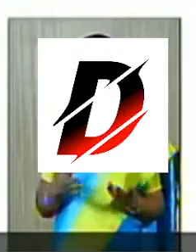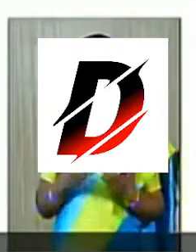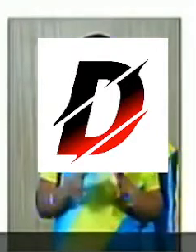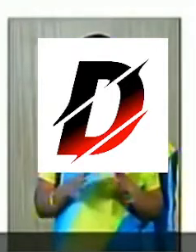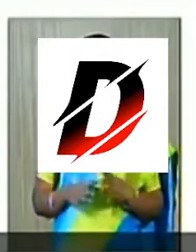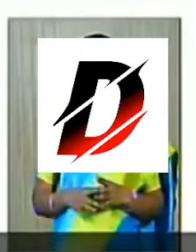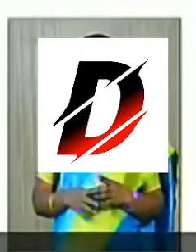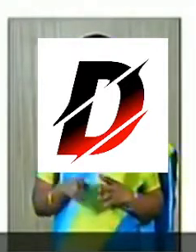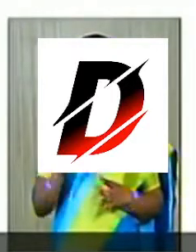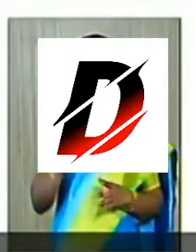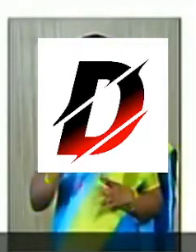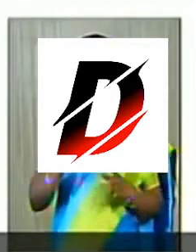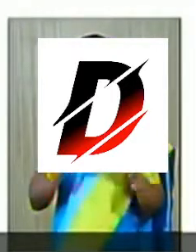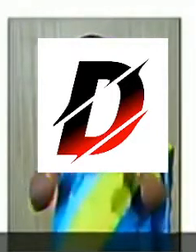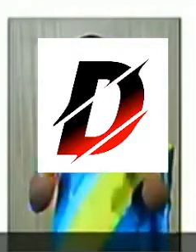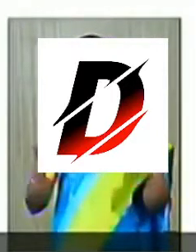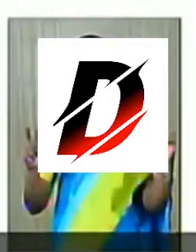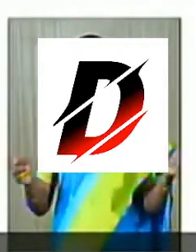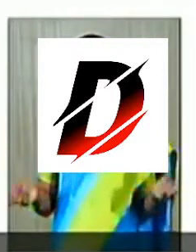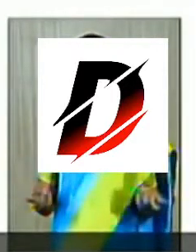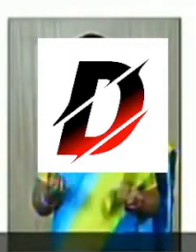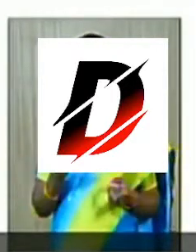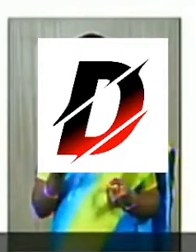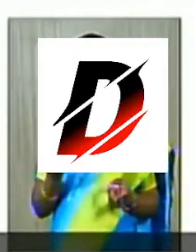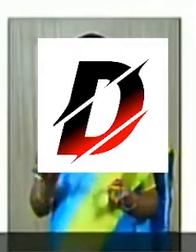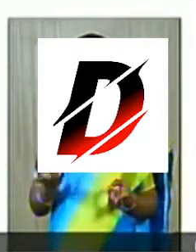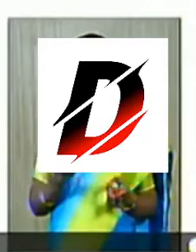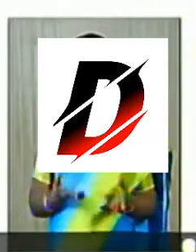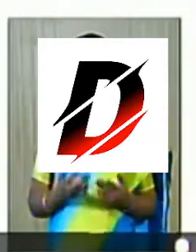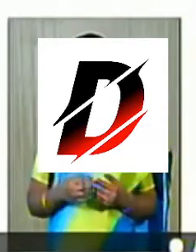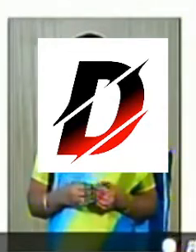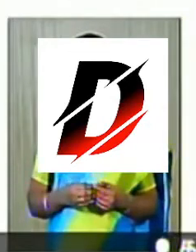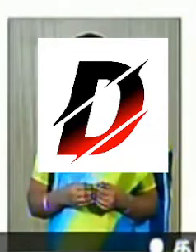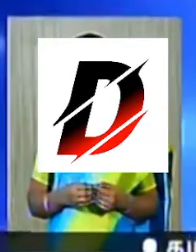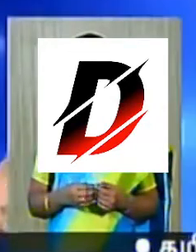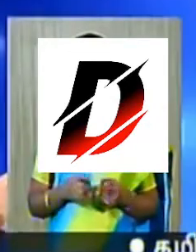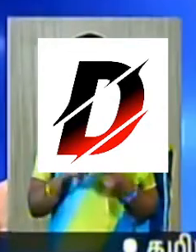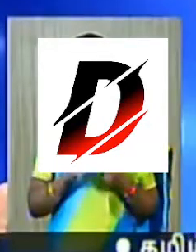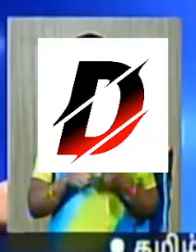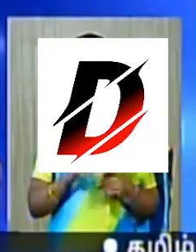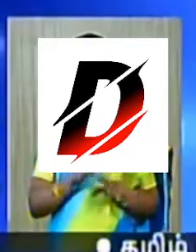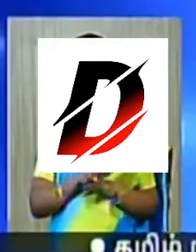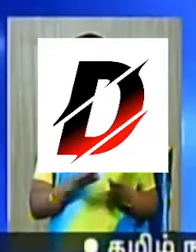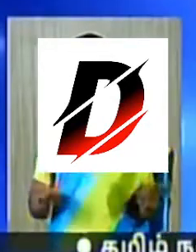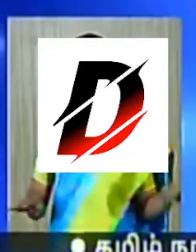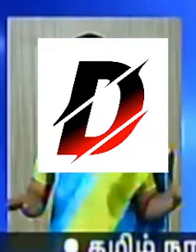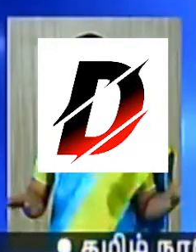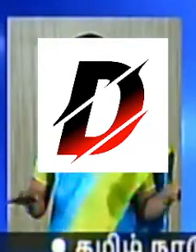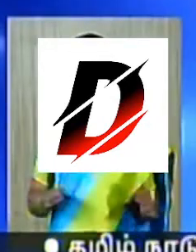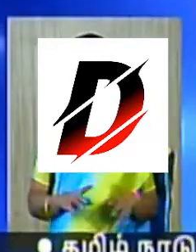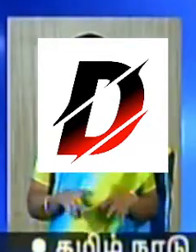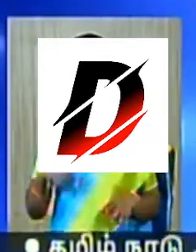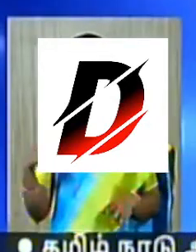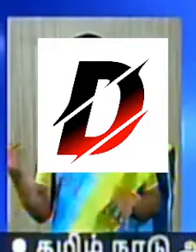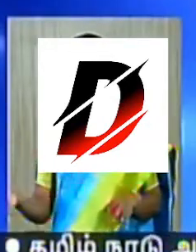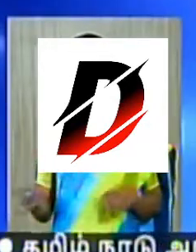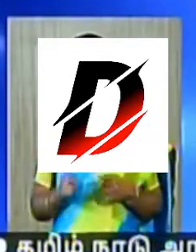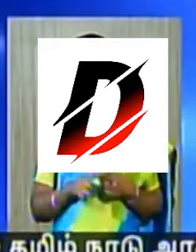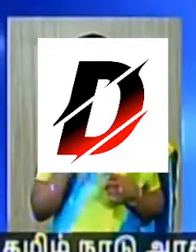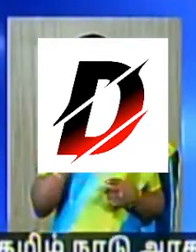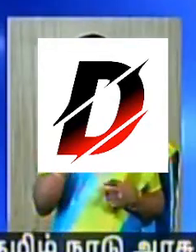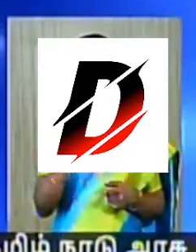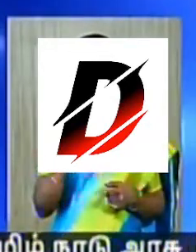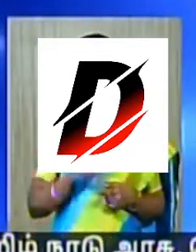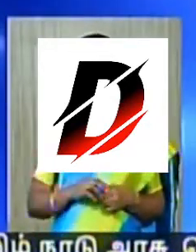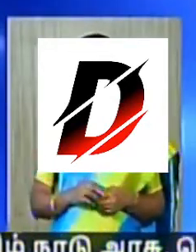இருக்கும், அல்லது இரு வெவ்வேறான மையங்களாக இருக்கும் சொல்லலாம்னு சொன்னேன். அவ்வளோ அந்த கணக்கு முடிஞ்சது. அடுத்த கணக்கு